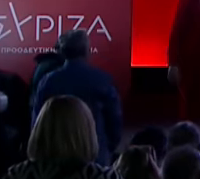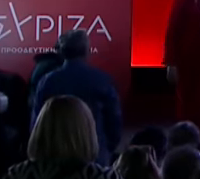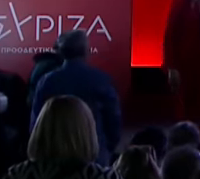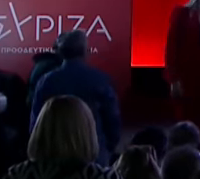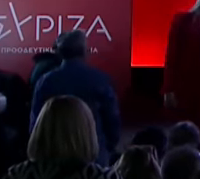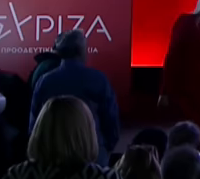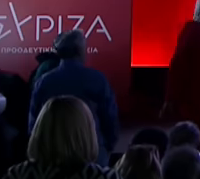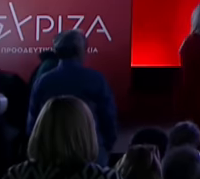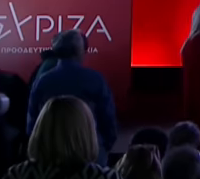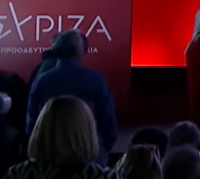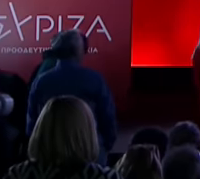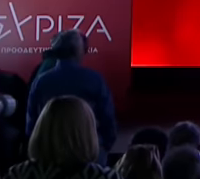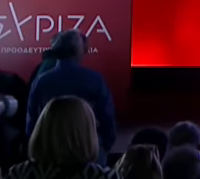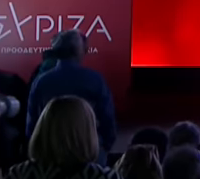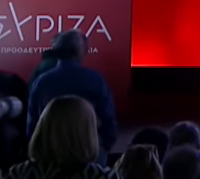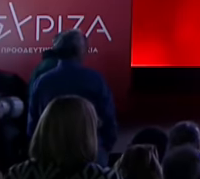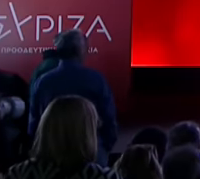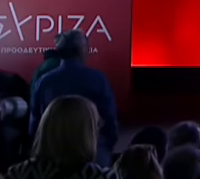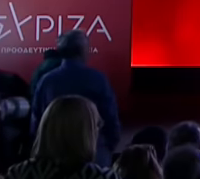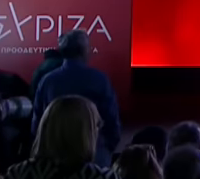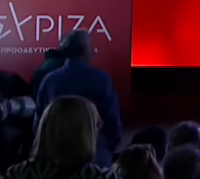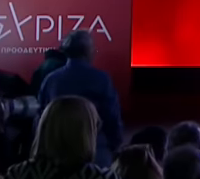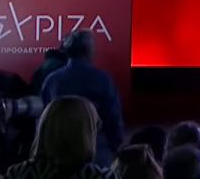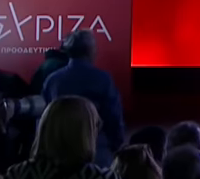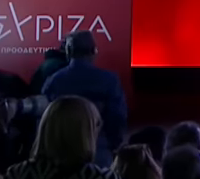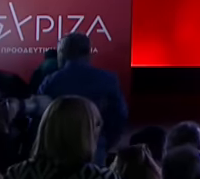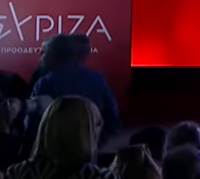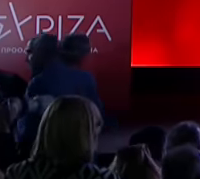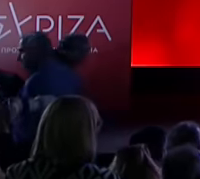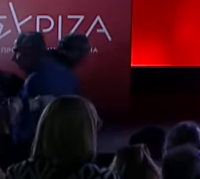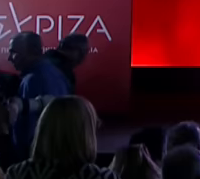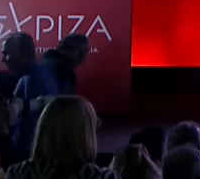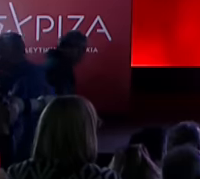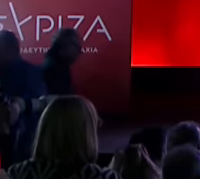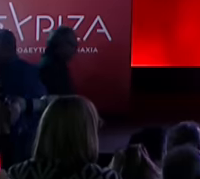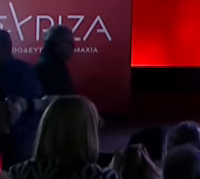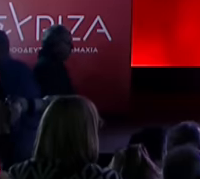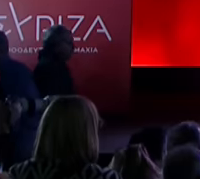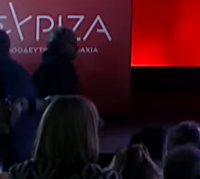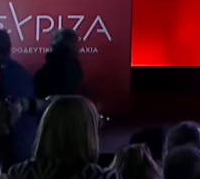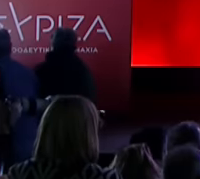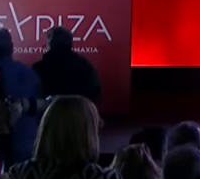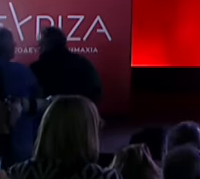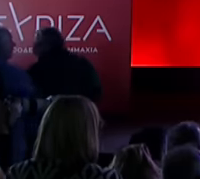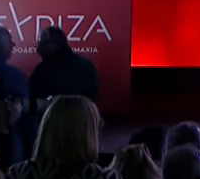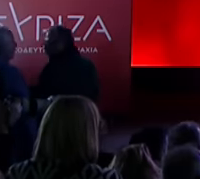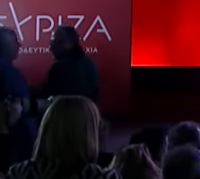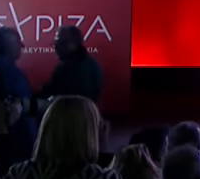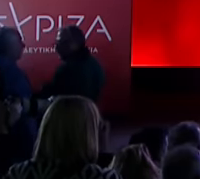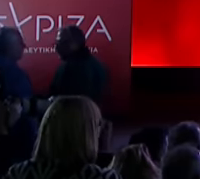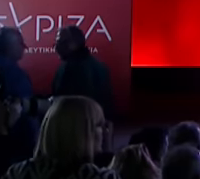Μισό λεπτό. Η συντρόφισσα Τσάκρη μου παρέδωσε ένα στικάκι.